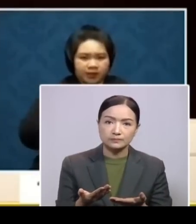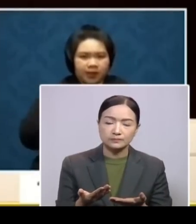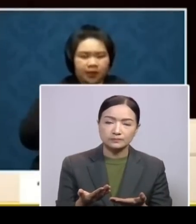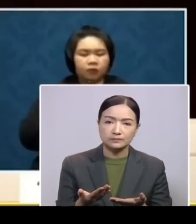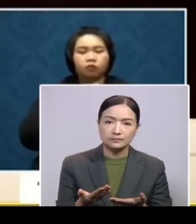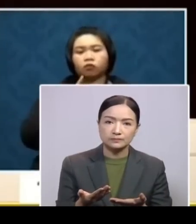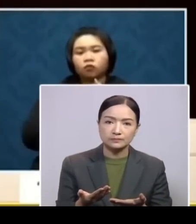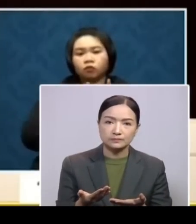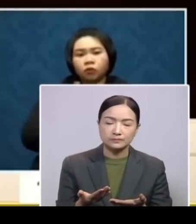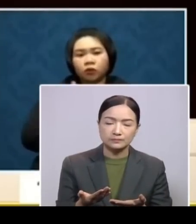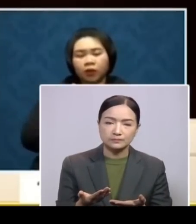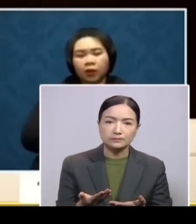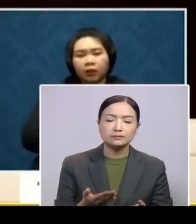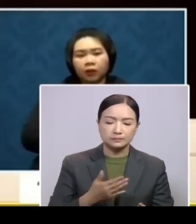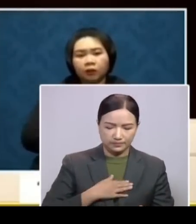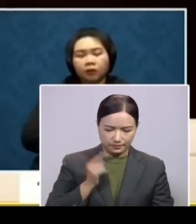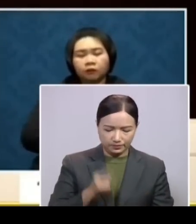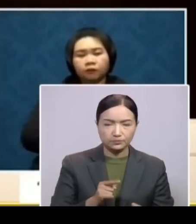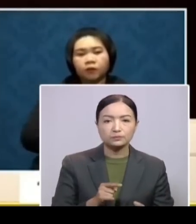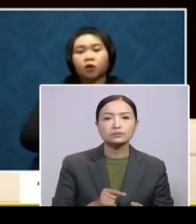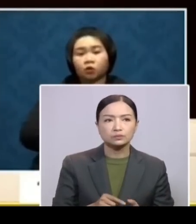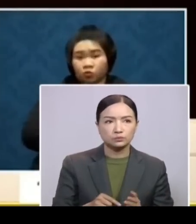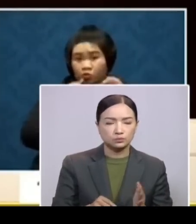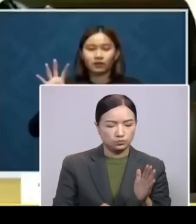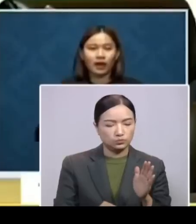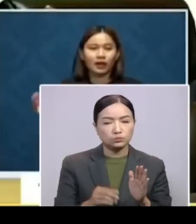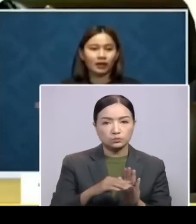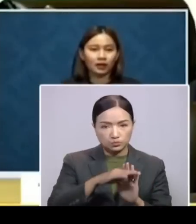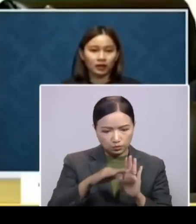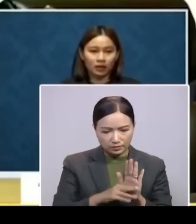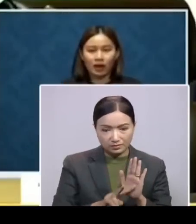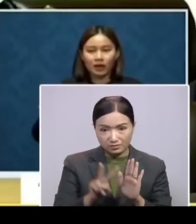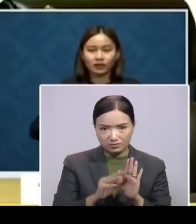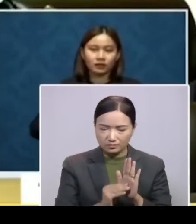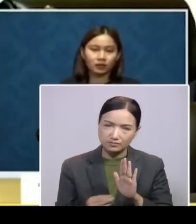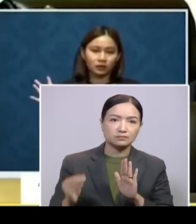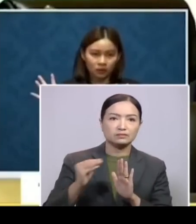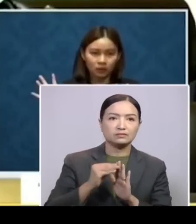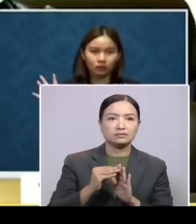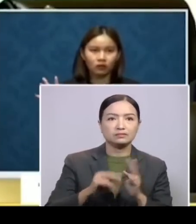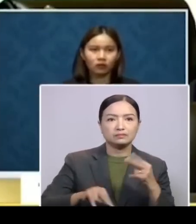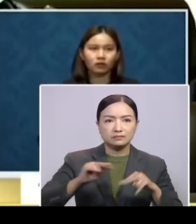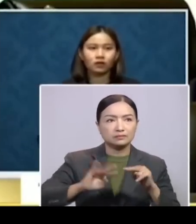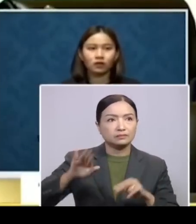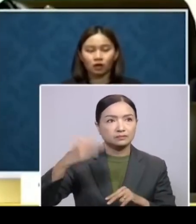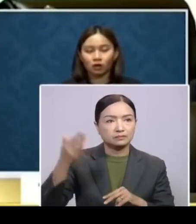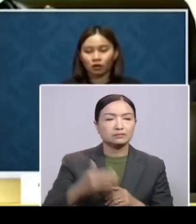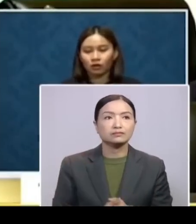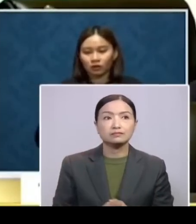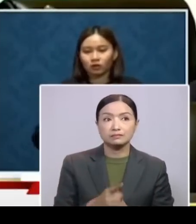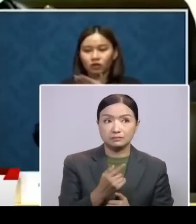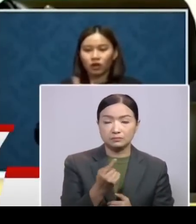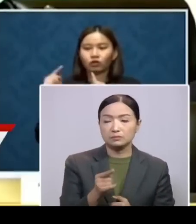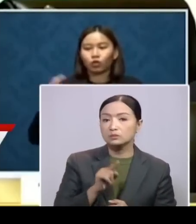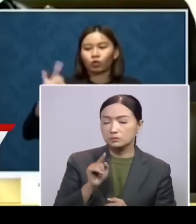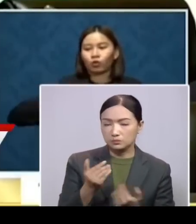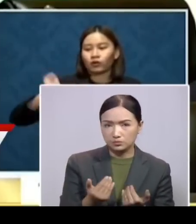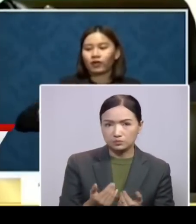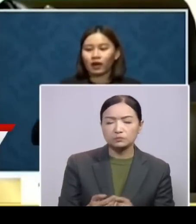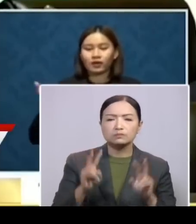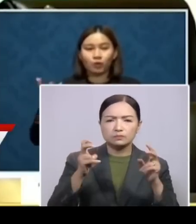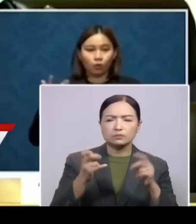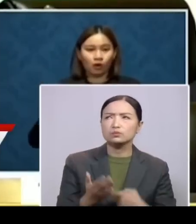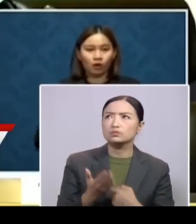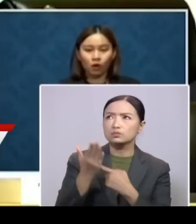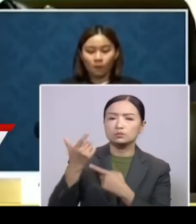เราควรจะเลื่อนเอาวาระ2ขึ้นมาได้ไหม อันนี้ชัดเจนมากแล้วเรื่องก็อยู่ที่ศาลรัฐธรรมนูญอย่างไรก็ดีครับ